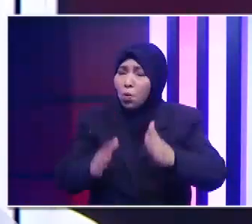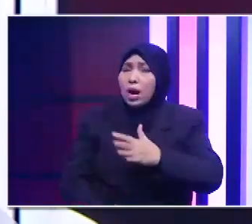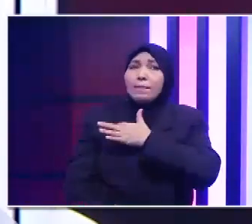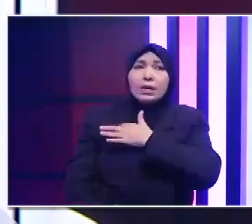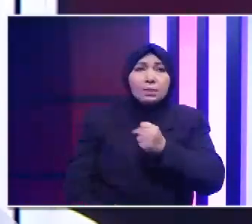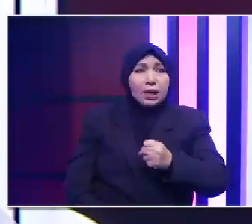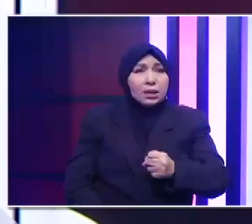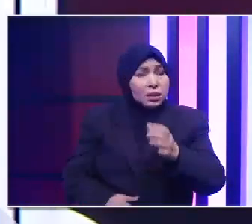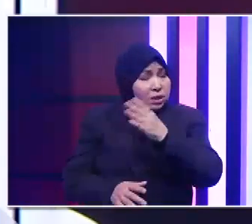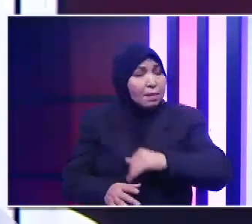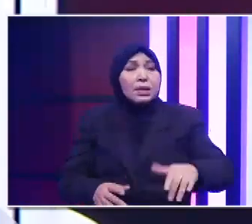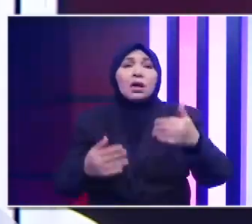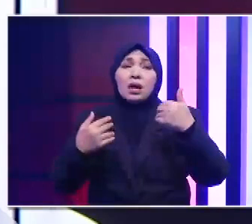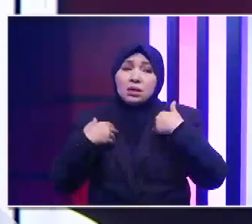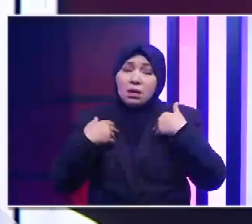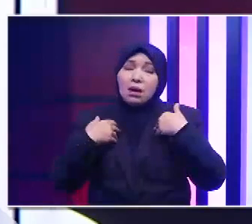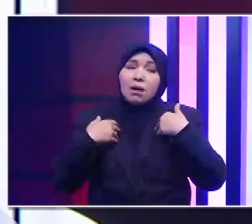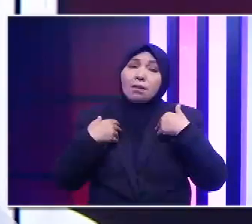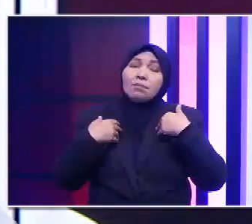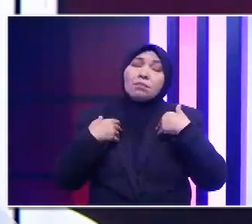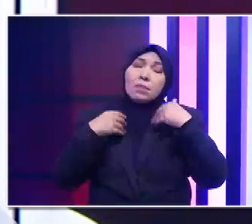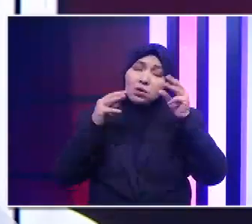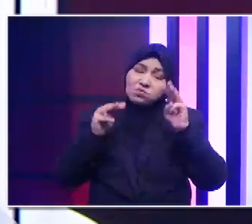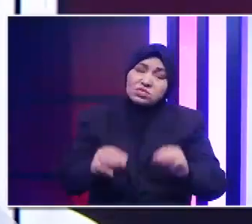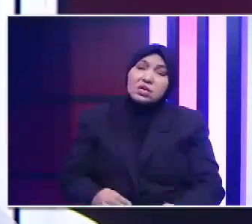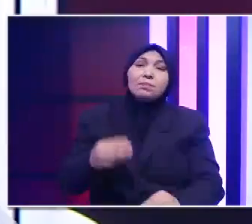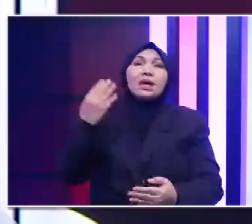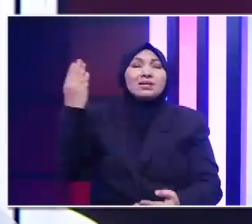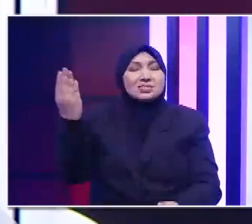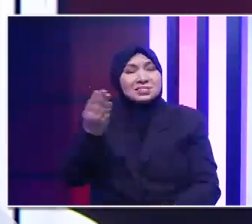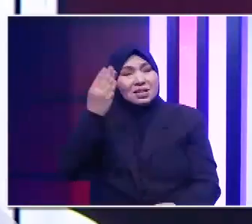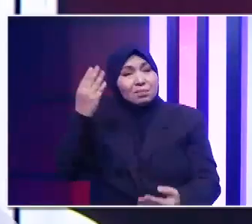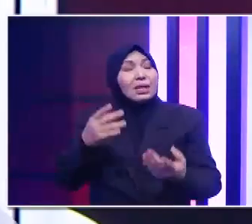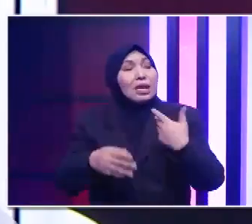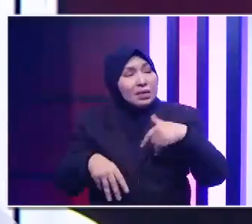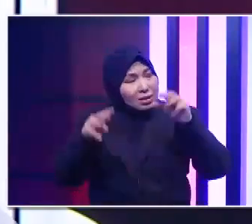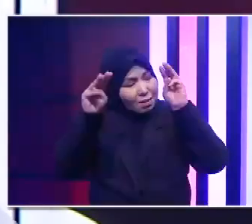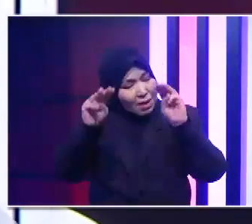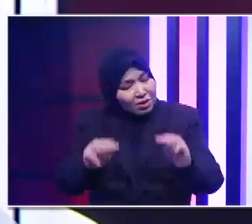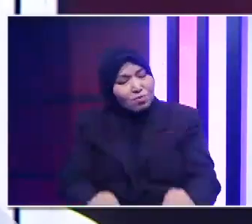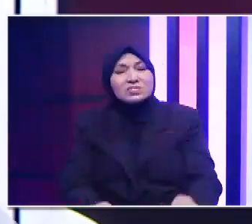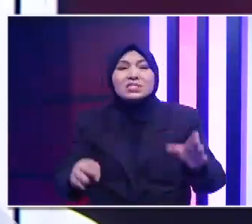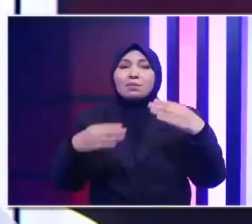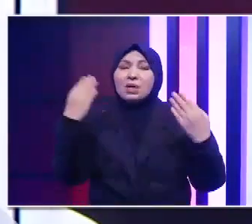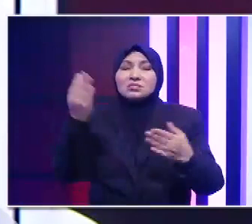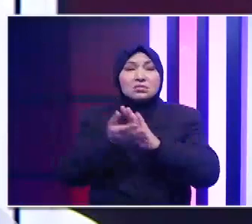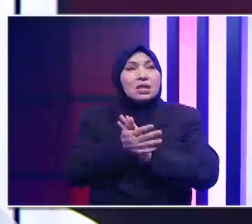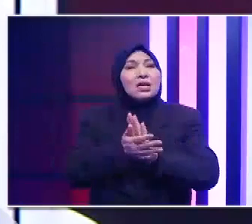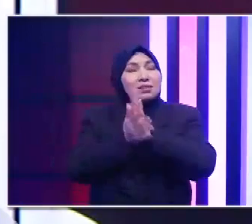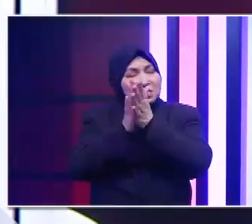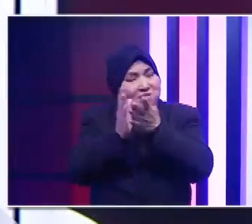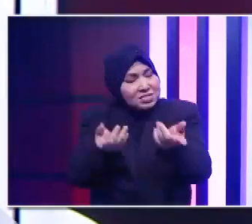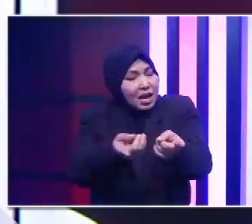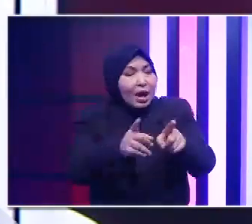dan mereka juga adalah insan yang instan yang biasa bilamana mereka adalah insan yang berhasil maka berlakulah kekurangan